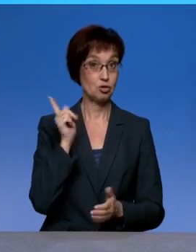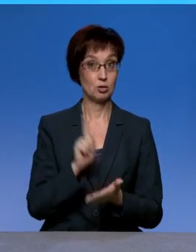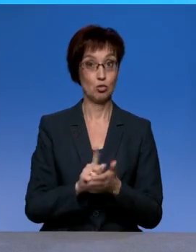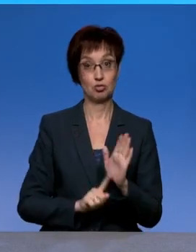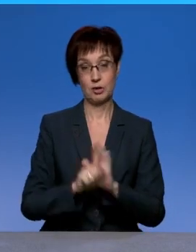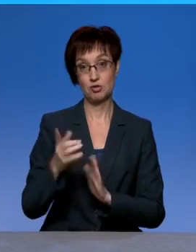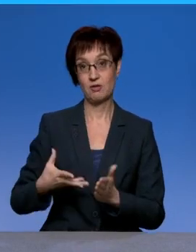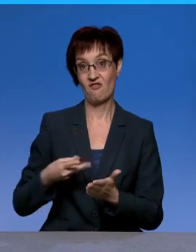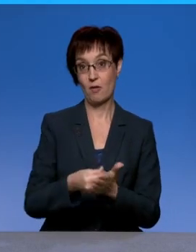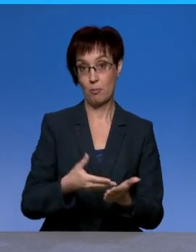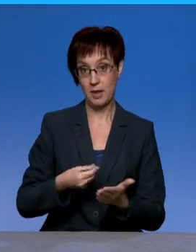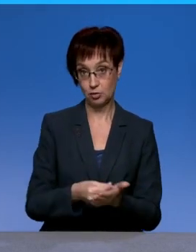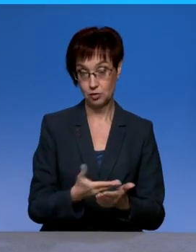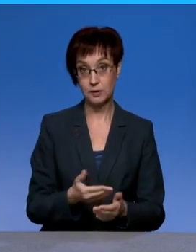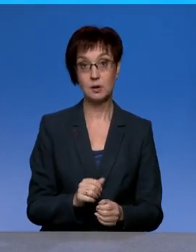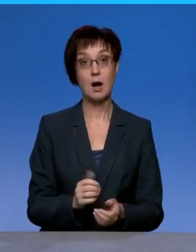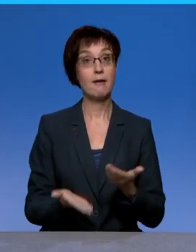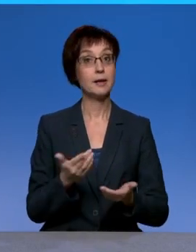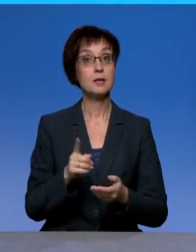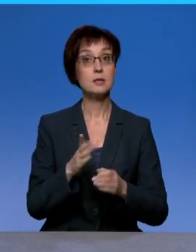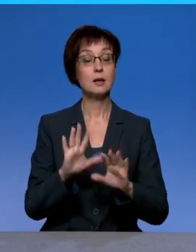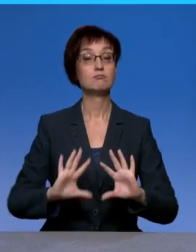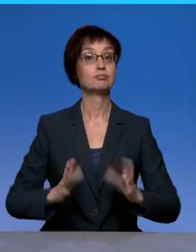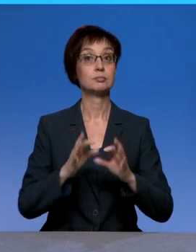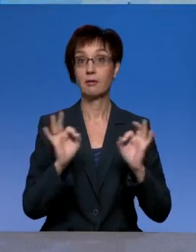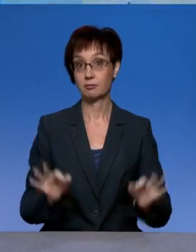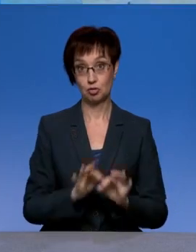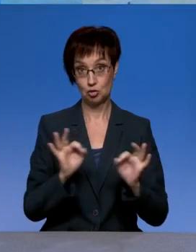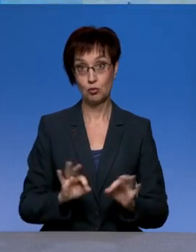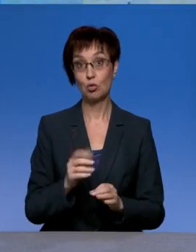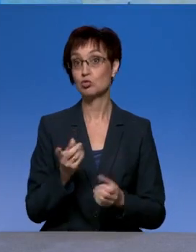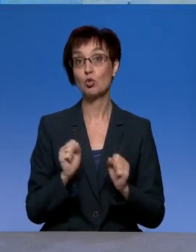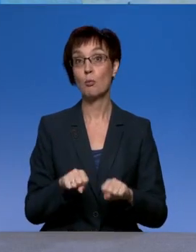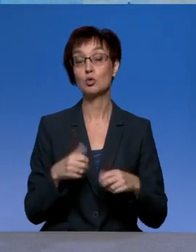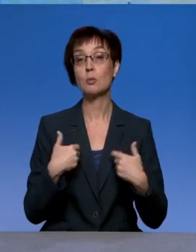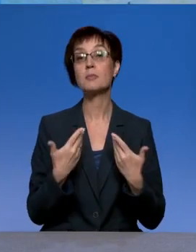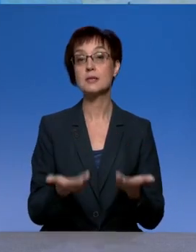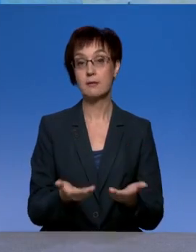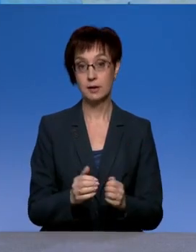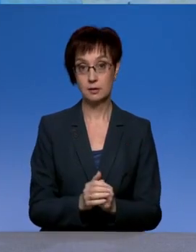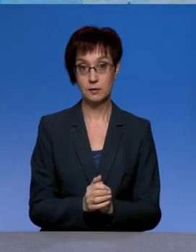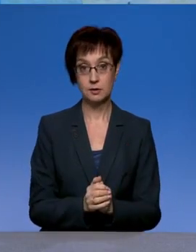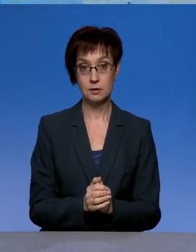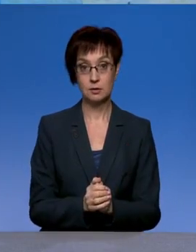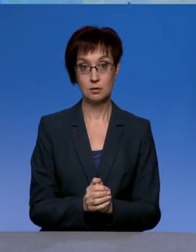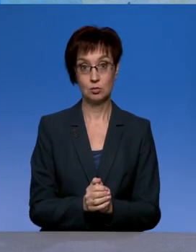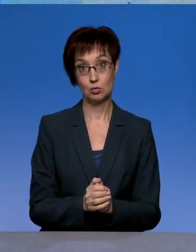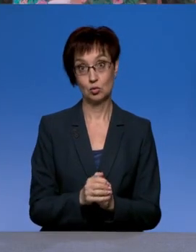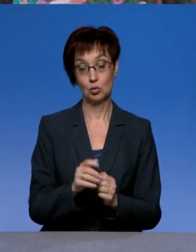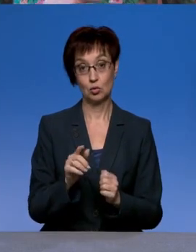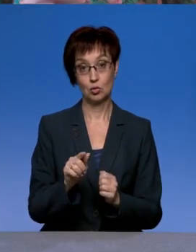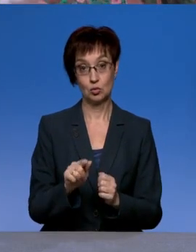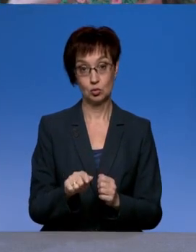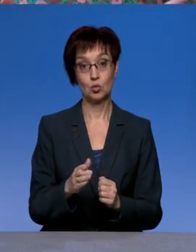секунд, у нас не так много времени до конца, Екатерина, прошу прощения, что можем посоветовать Нине? Здесь, безусловно, перейти в